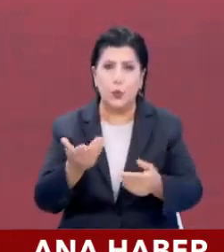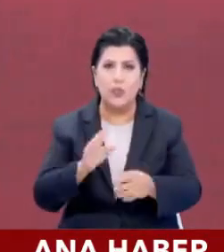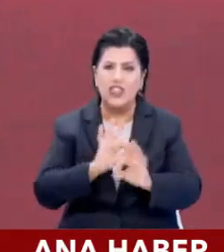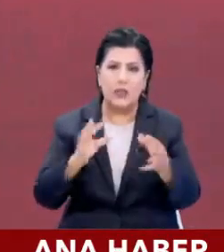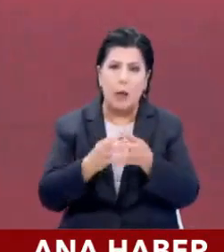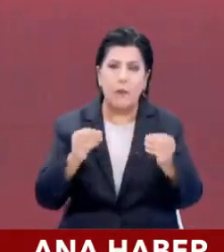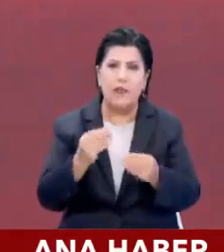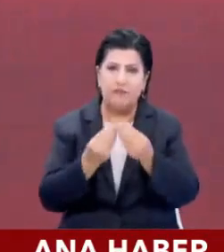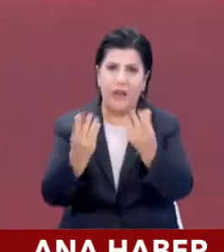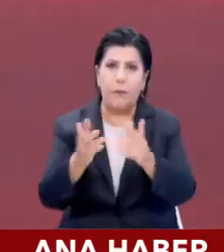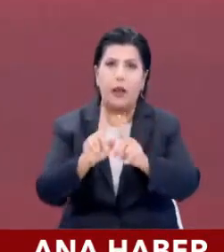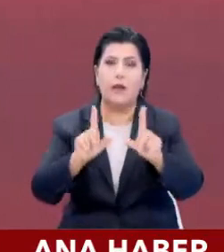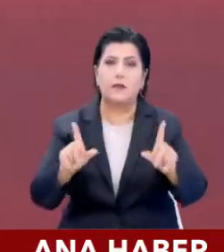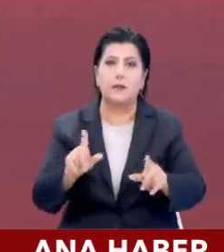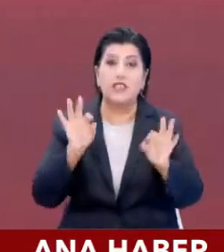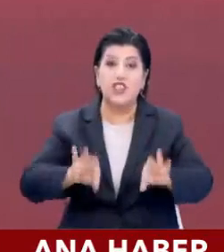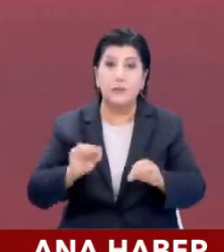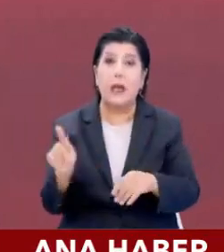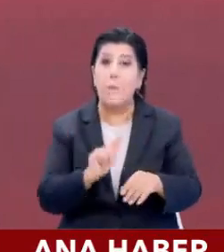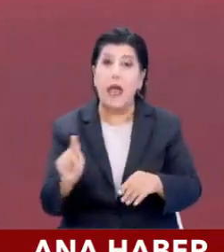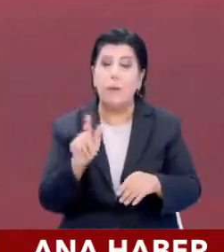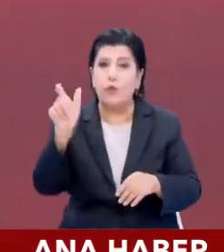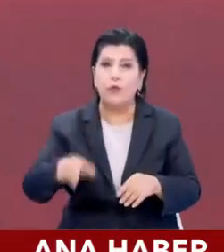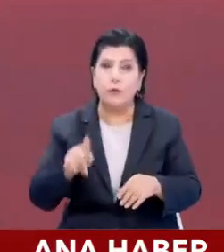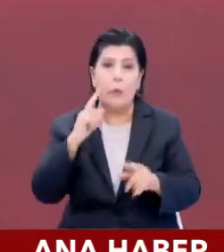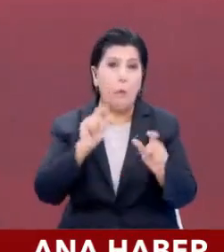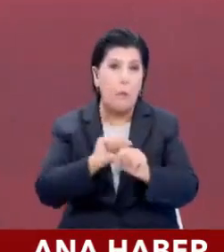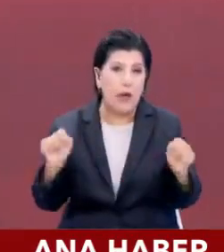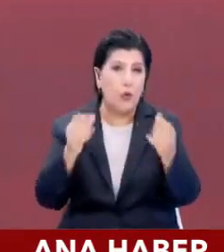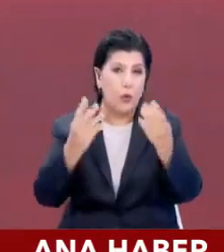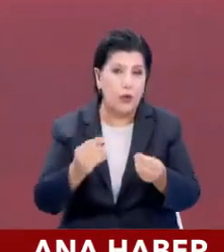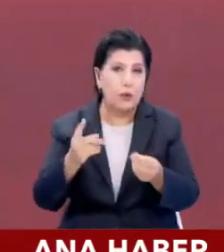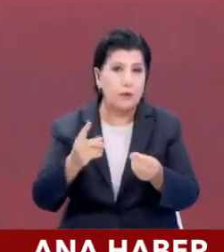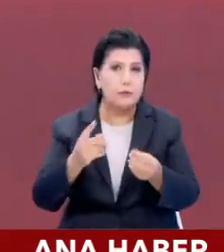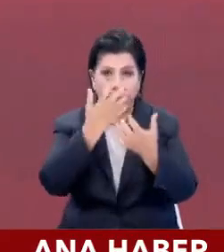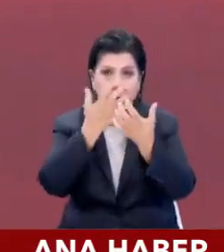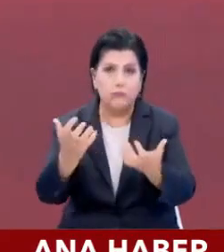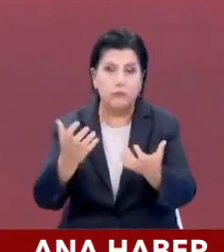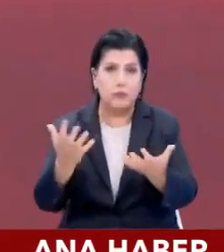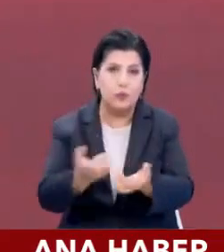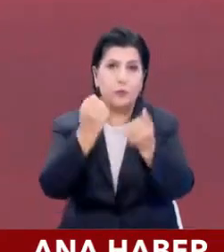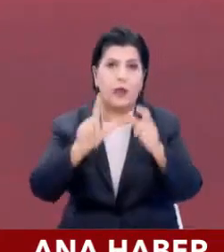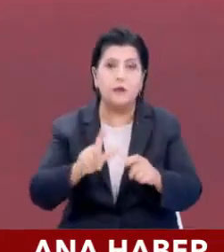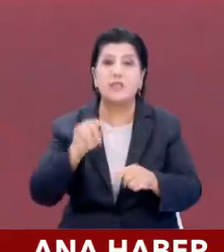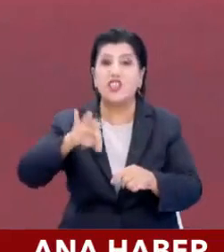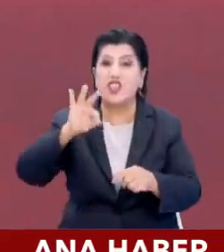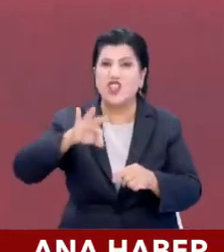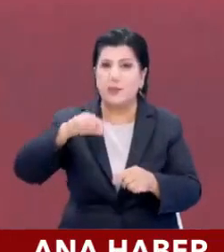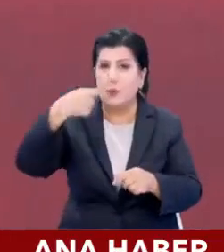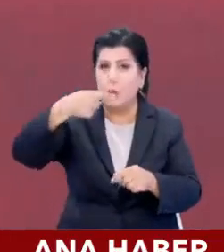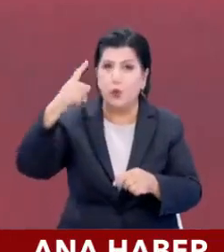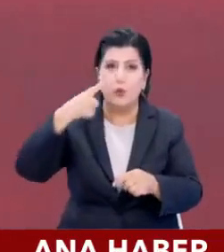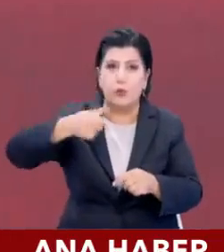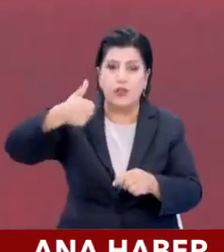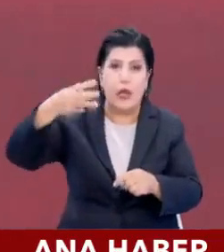verilmelidir şimdi memurların da bu mağduriyetleri giderilmelidir diyor ki Cumhurbaşkanı Erdoğan gidebilecek